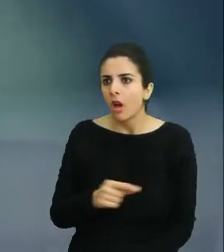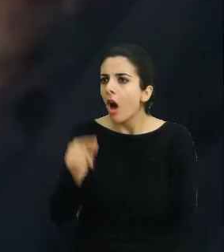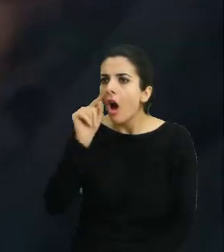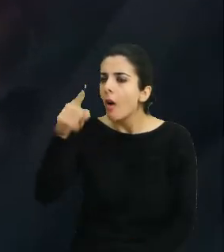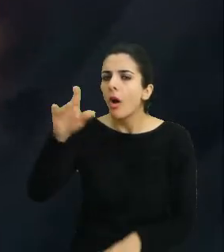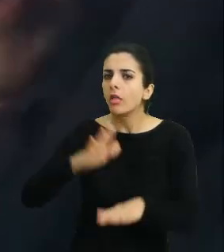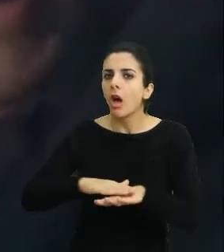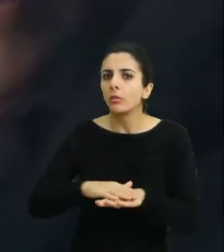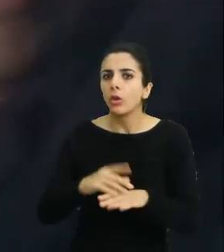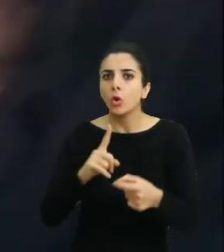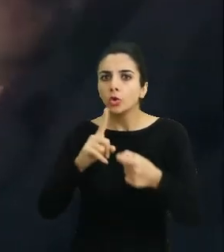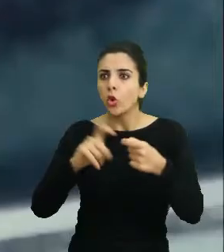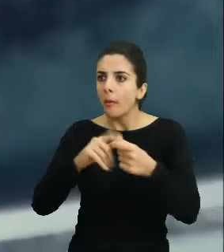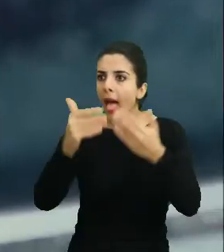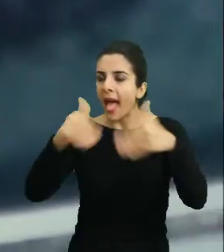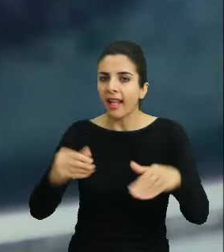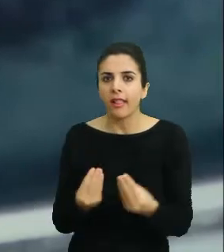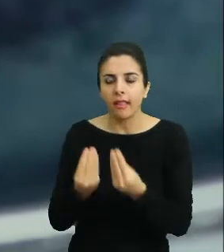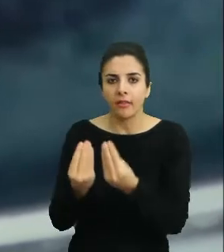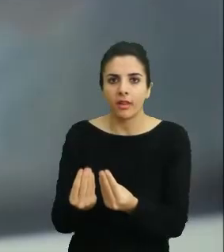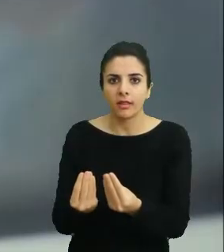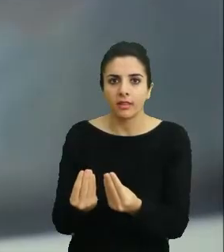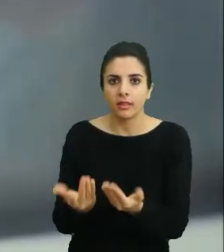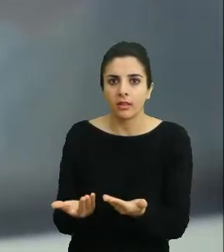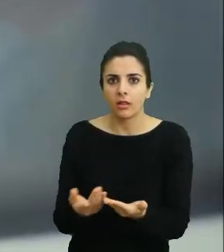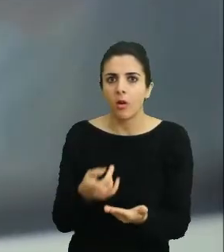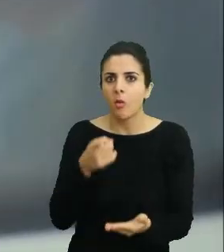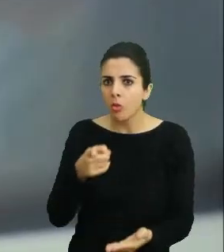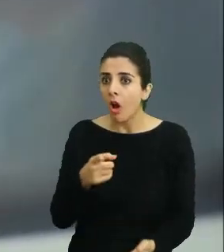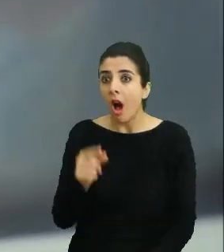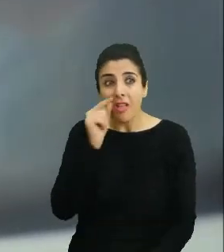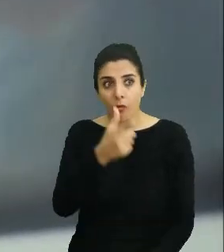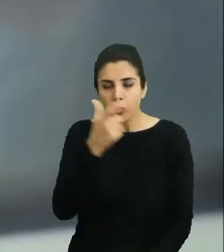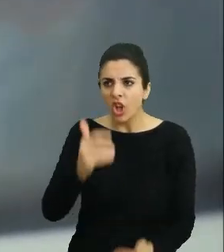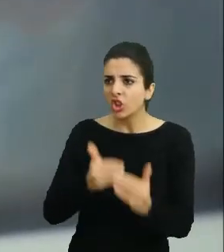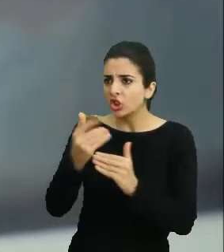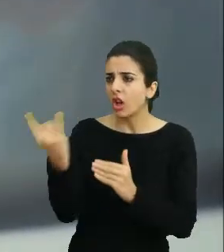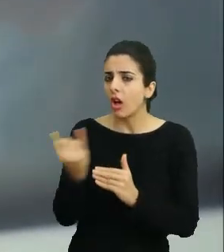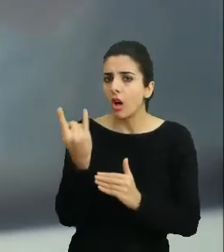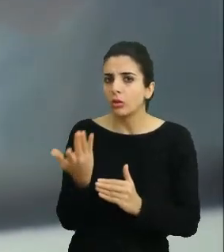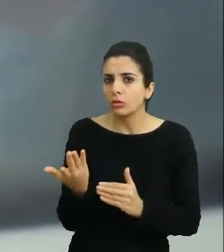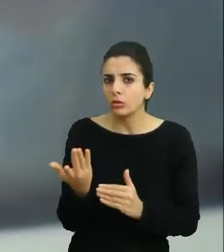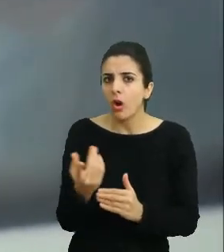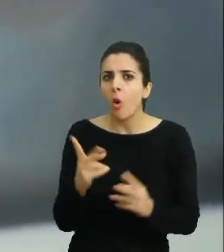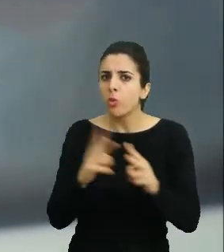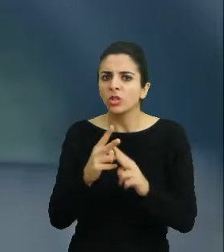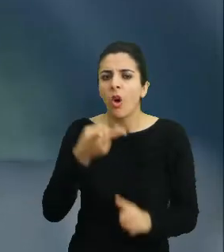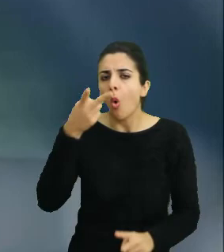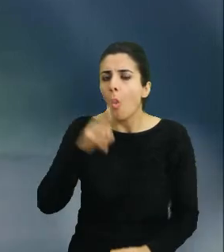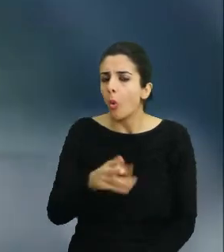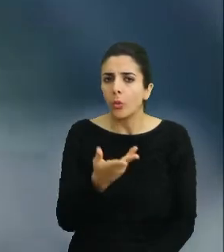ne yaptı? Soruşturmaya bile engel oldular. Vuran adam dışarıda. Bu vurulan polis